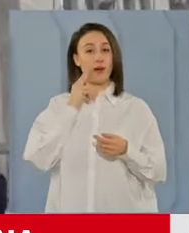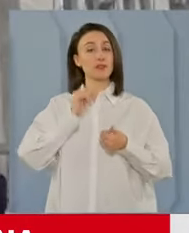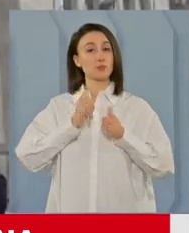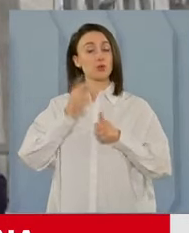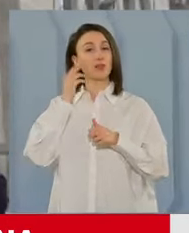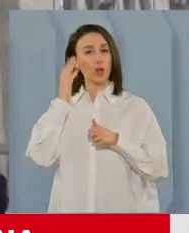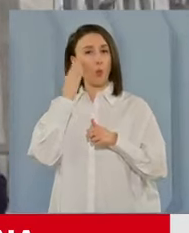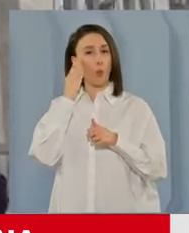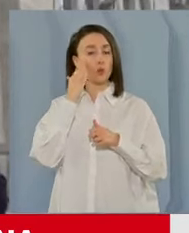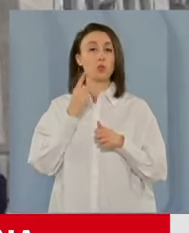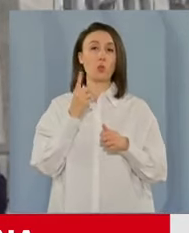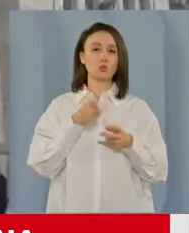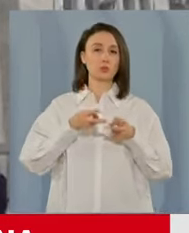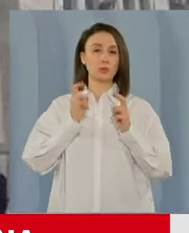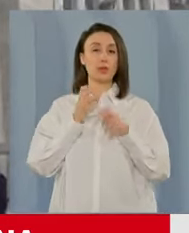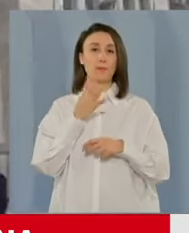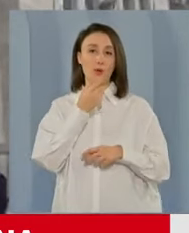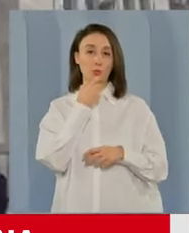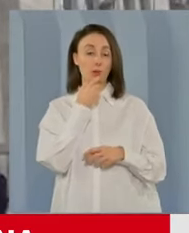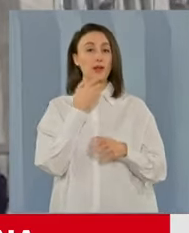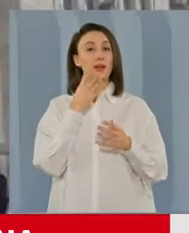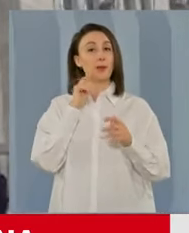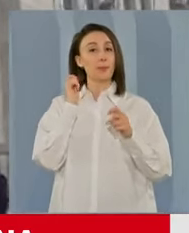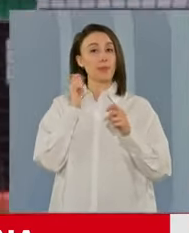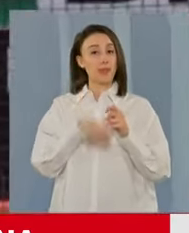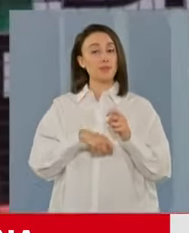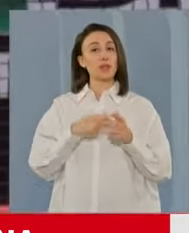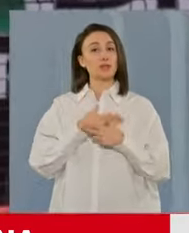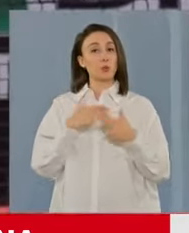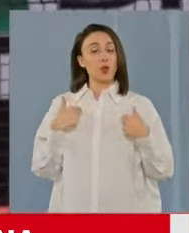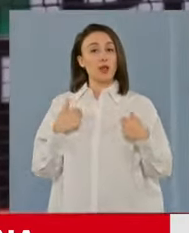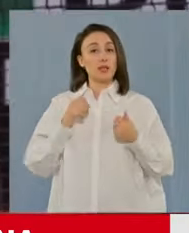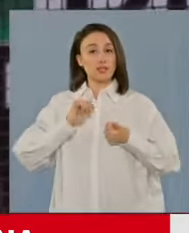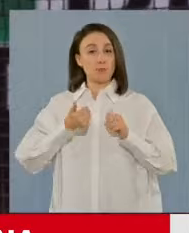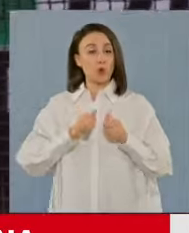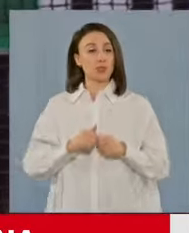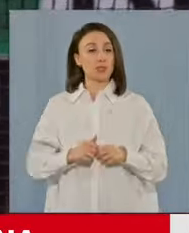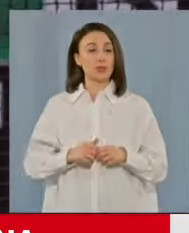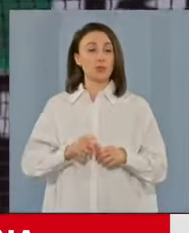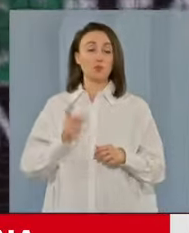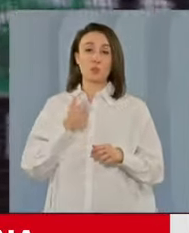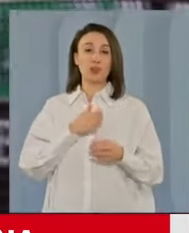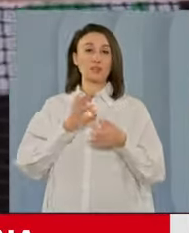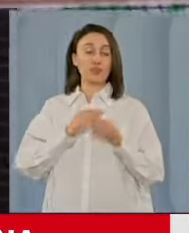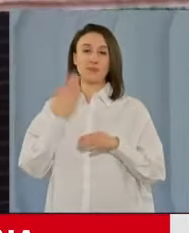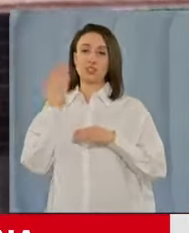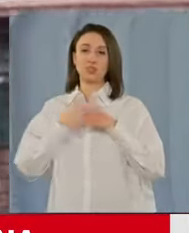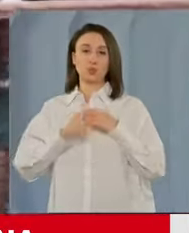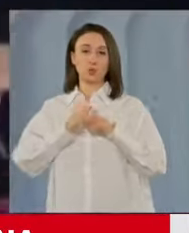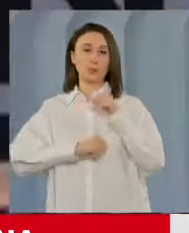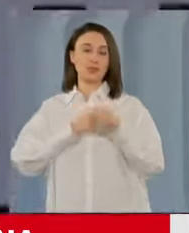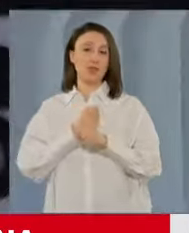recunoștea recent că o suspendare de patru ani pedeapsa dictată de Tribunalul sport resolutions ar putea însemna sfârșitul